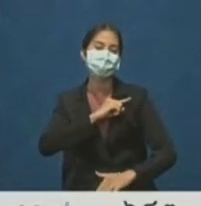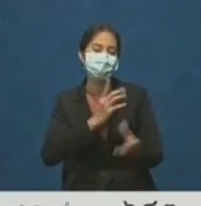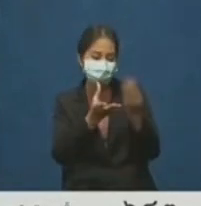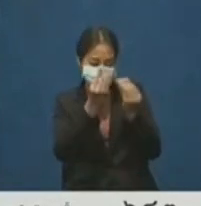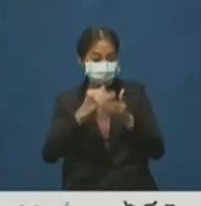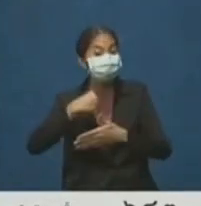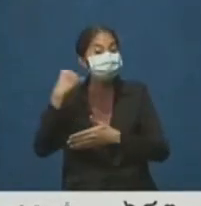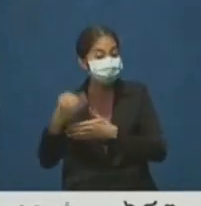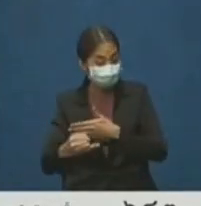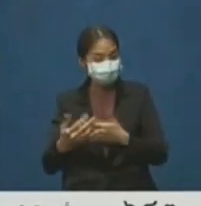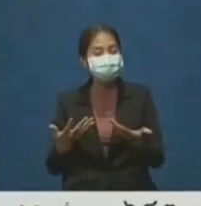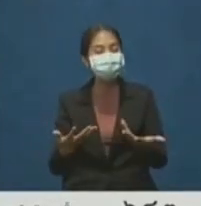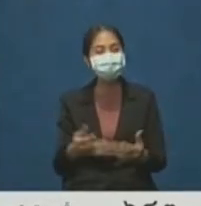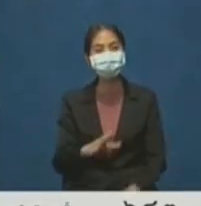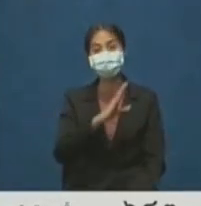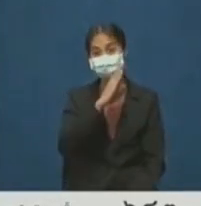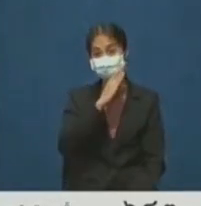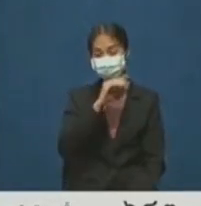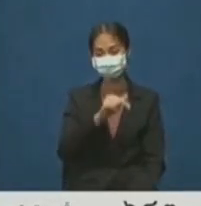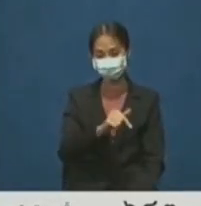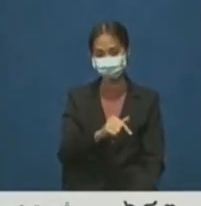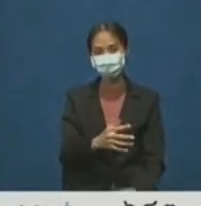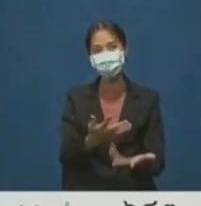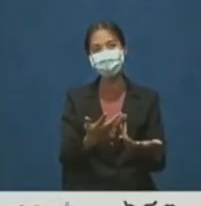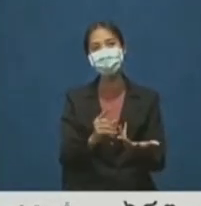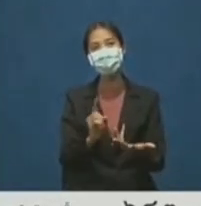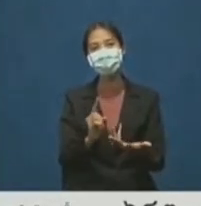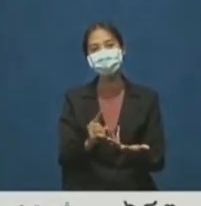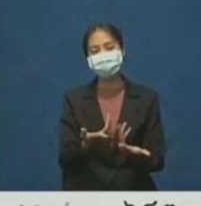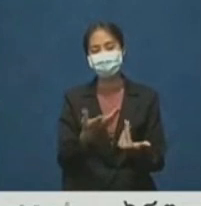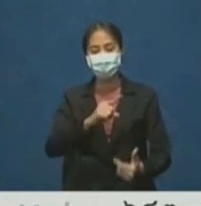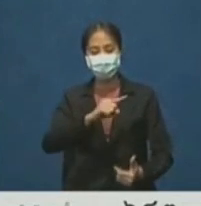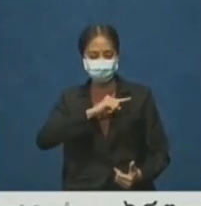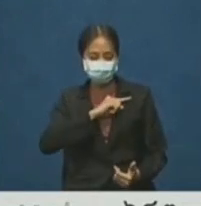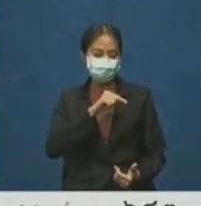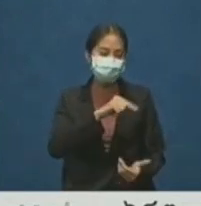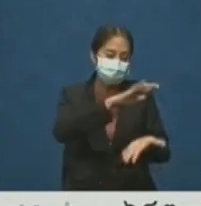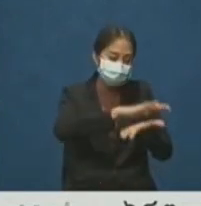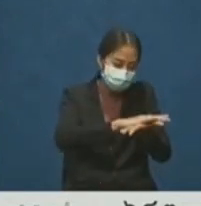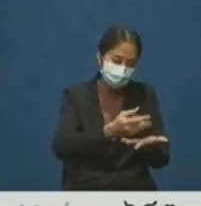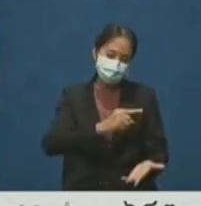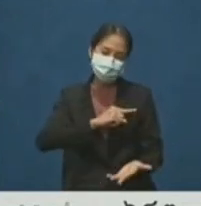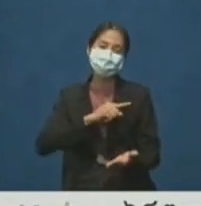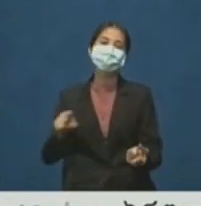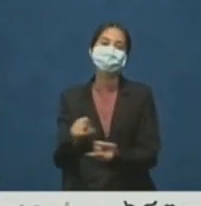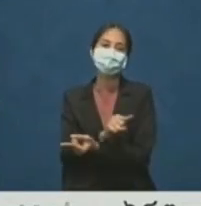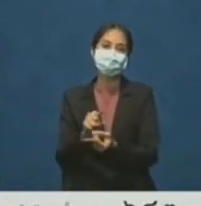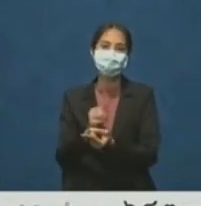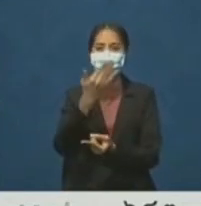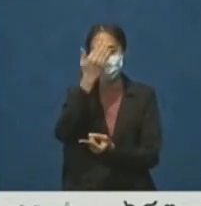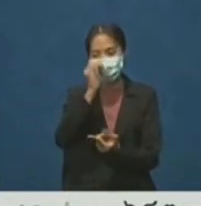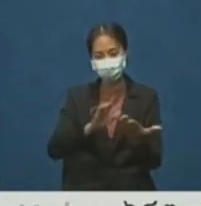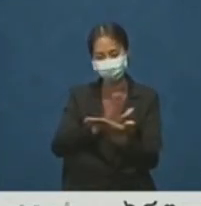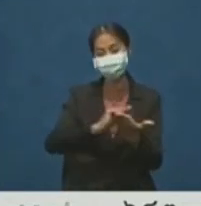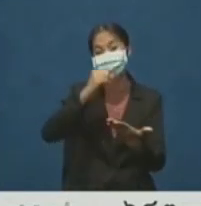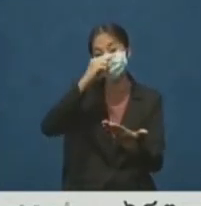พนักเรียนมีความรับผิดชอบเมื่อมีความรับผิดชอบในสถาบันการศึกษาแล้วก็มีความรับผิดชอบในสังคมเพราะประเทศเรานั้น